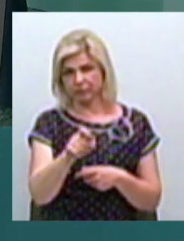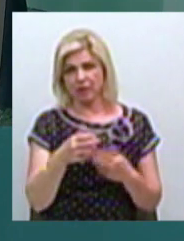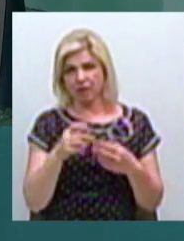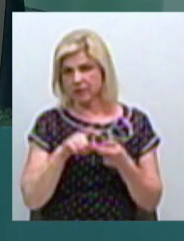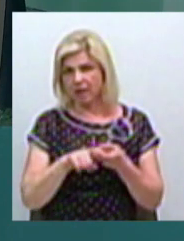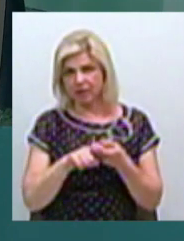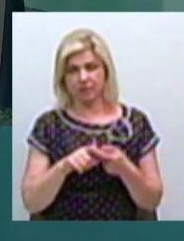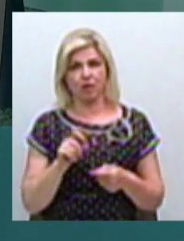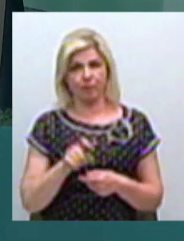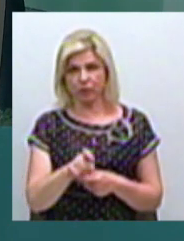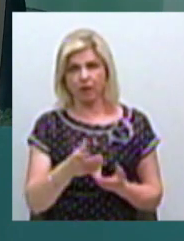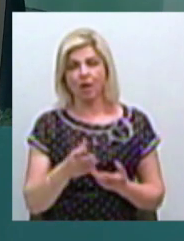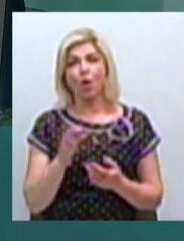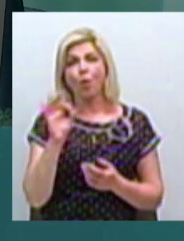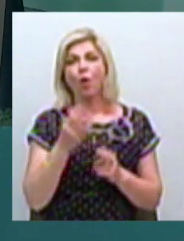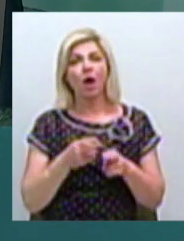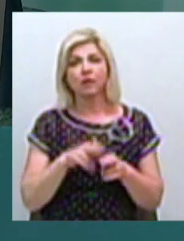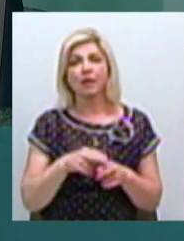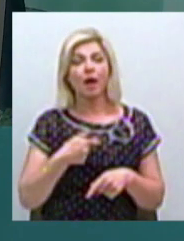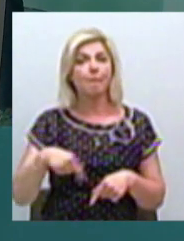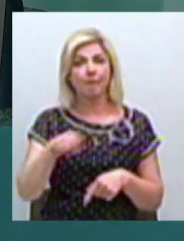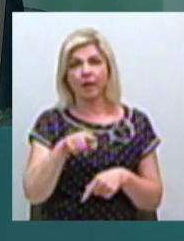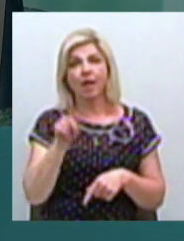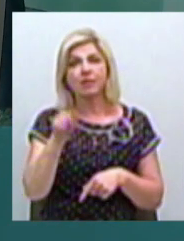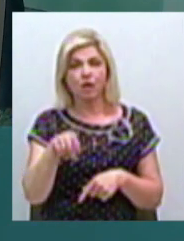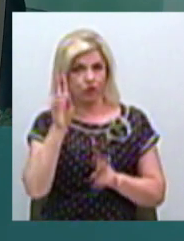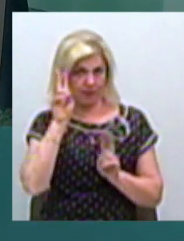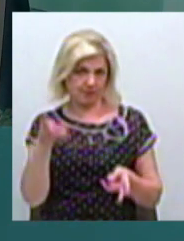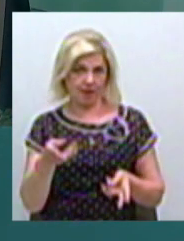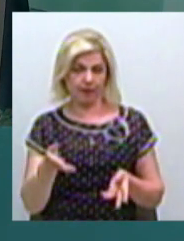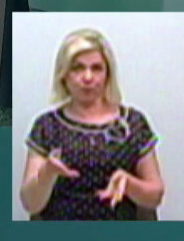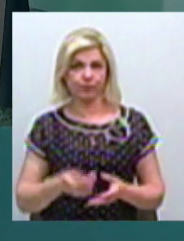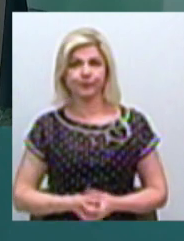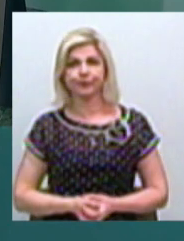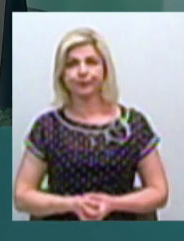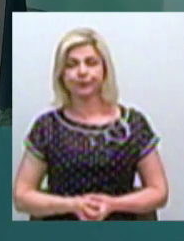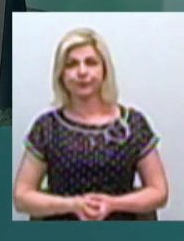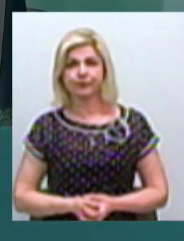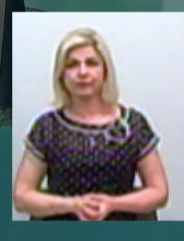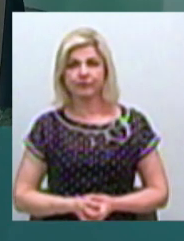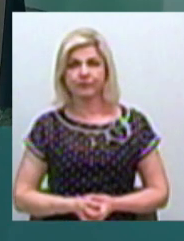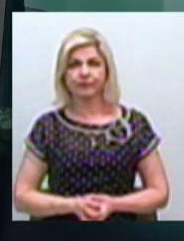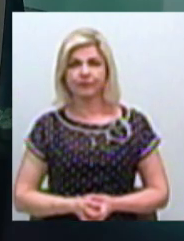які... Про які ми навіть не знаємо? Які, навіть не знаємо.